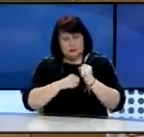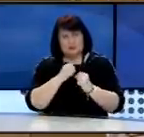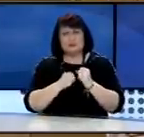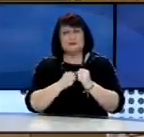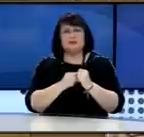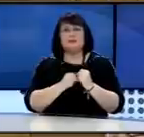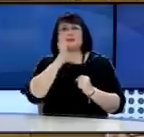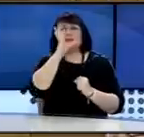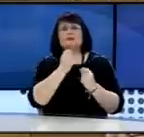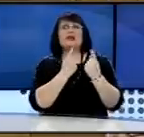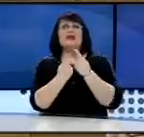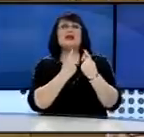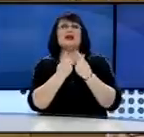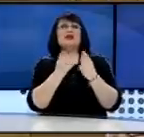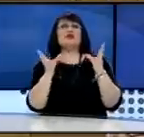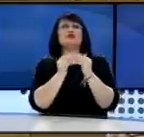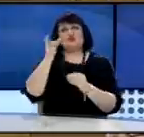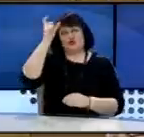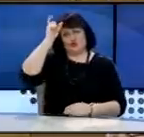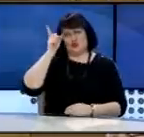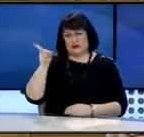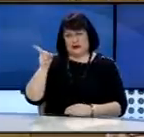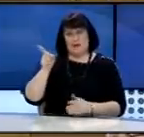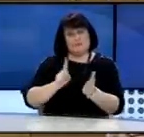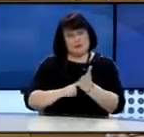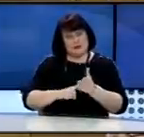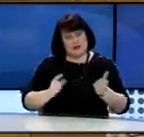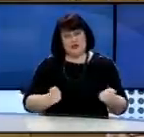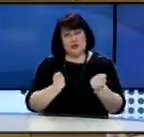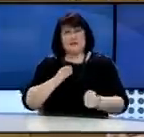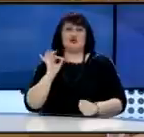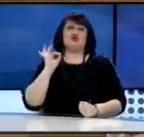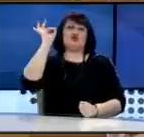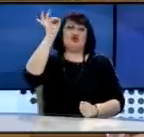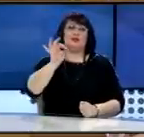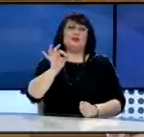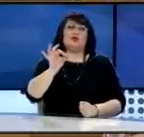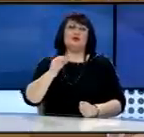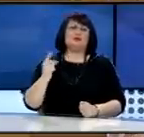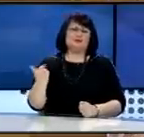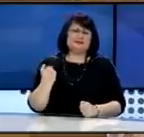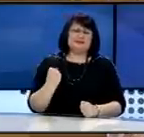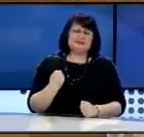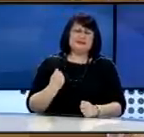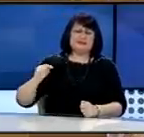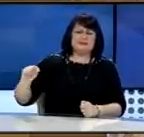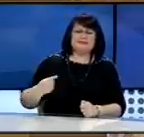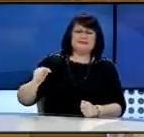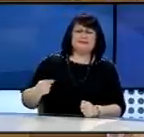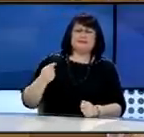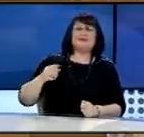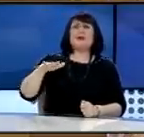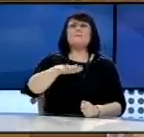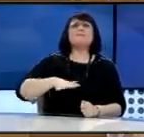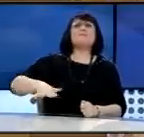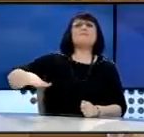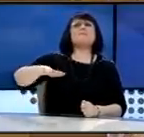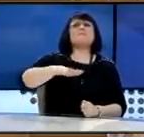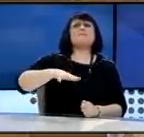έναν ουσιαστικό διάλογο με την Τουρκία με σκοπό τη μείωση της έντασης στο Αιγαίο και την Ανατολική Μεσόγειο.